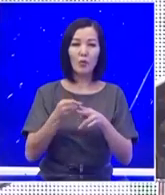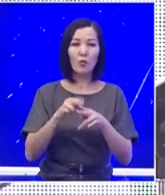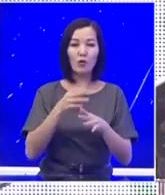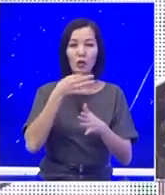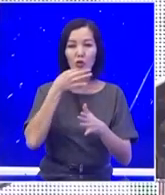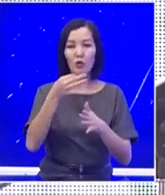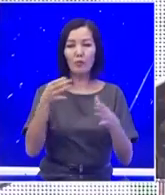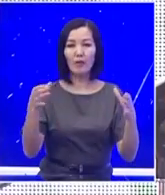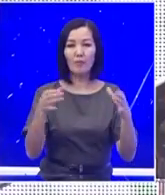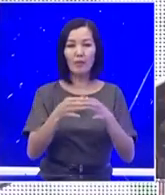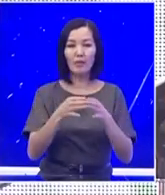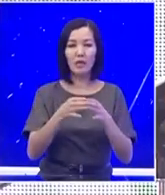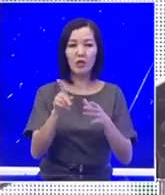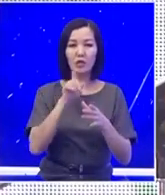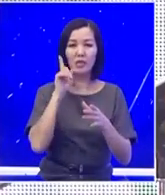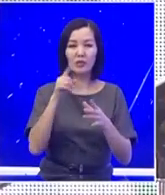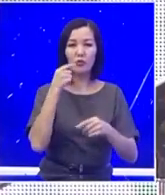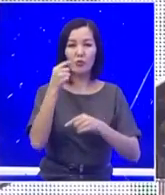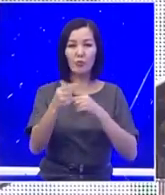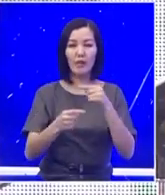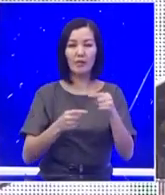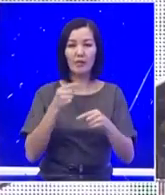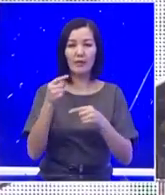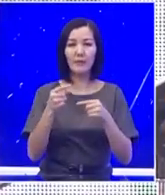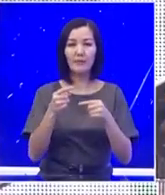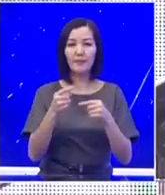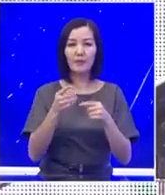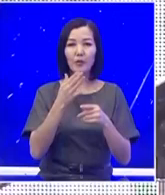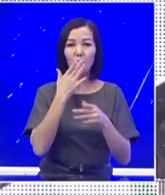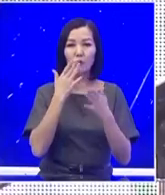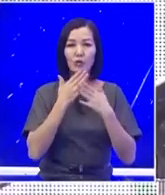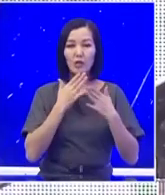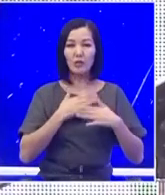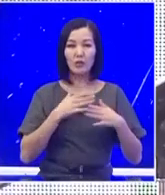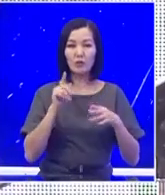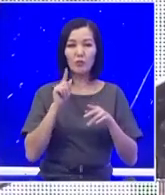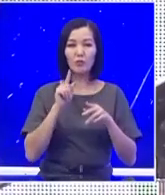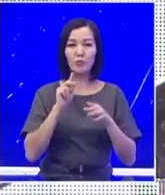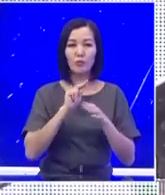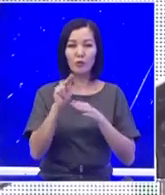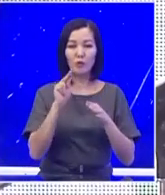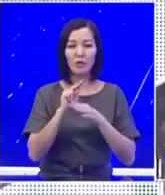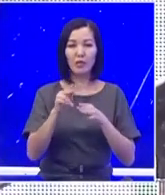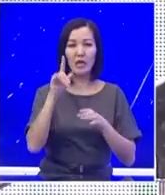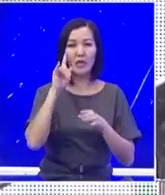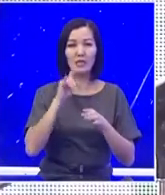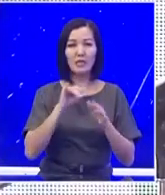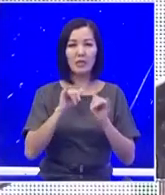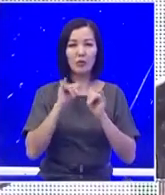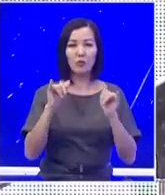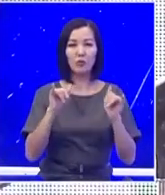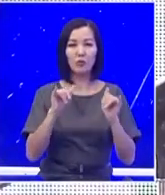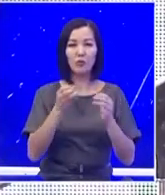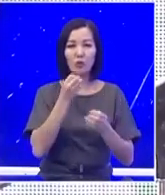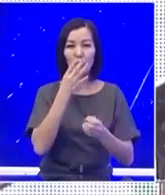сезіне отырып, өскелең ұрпақты ұлтжанды болуға шақырады. Қазақстанның гүлдену,